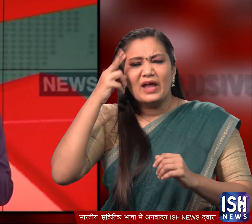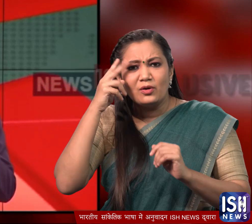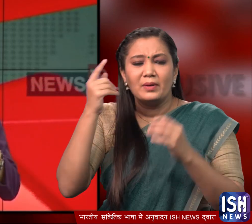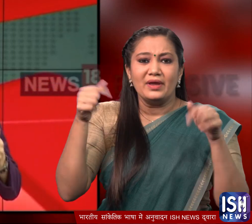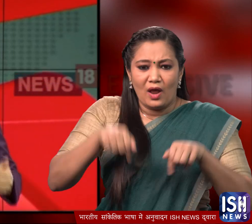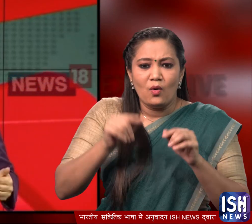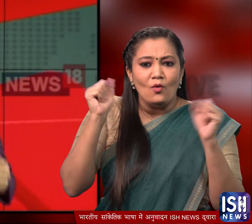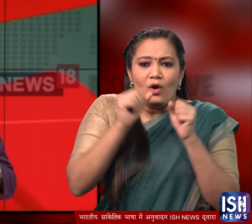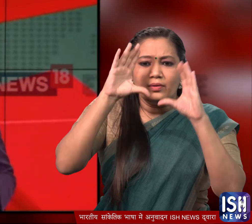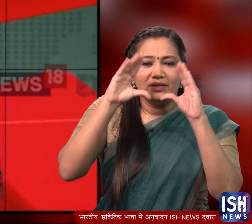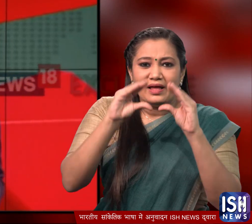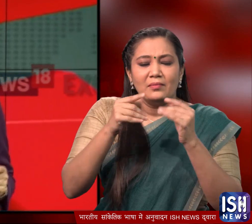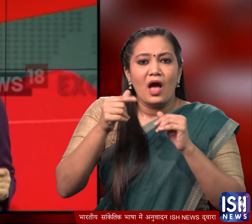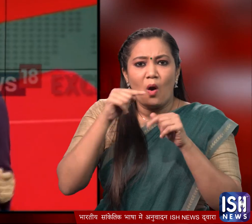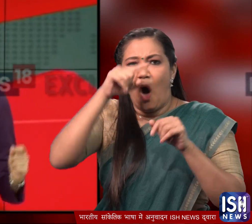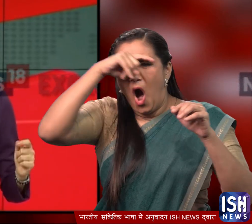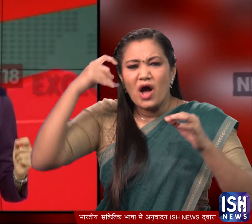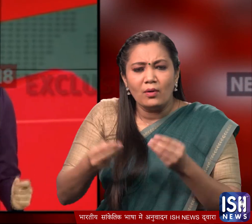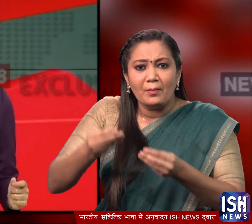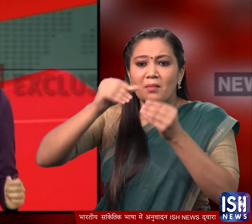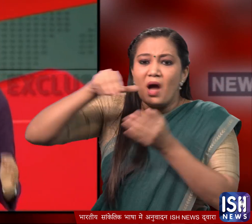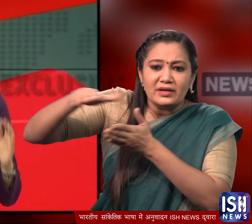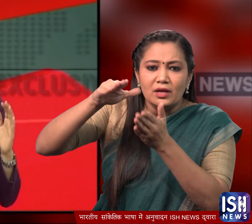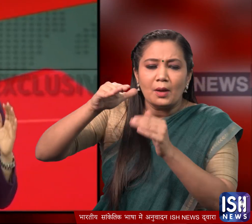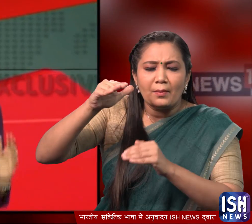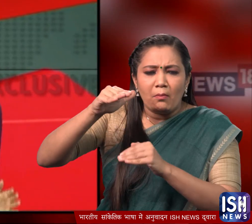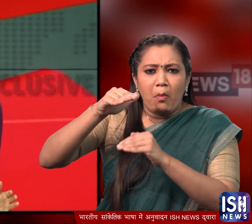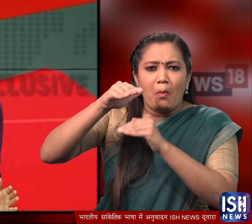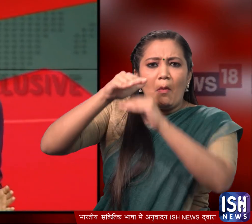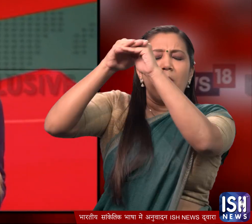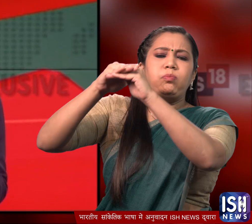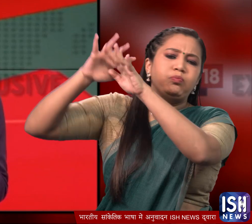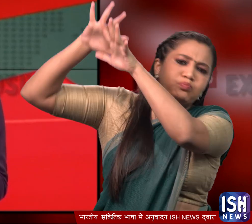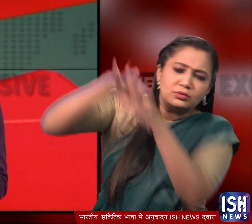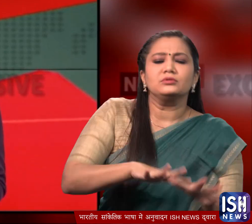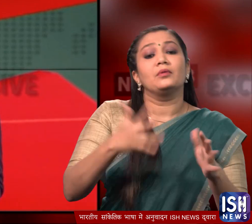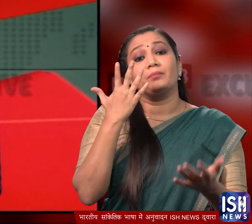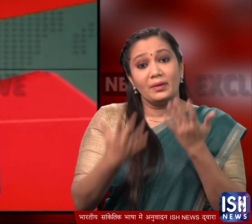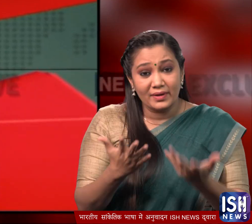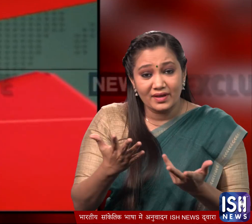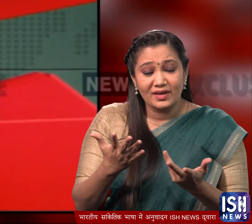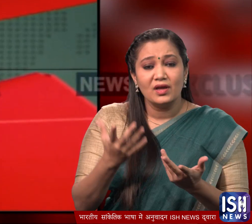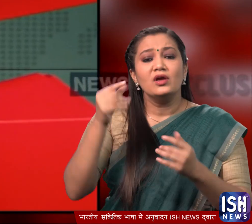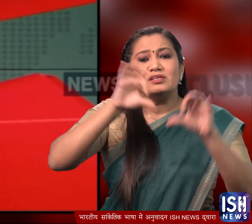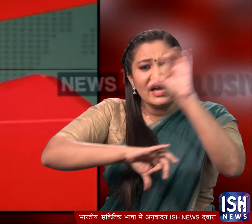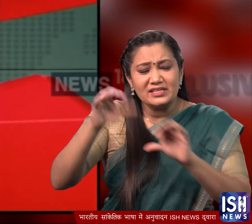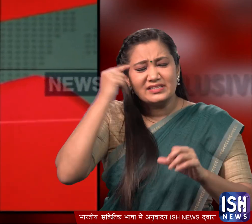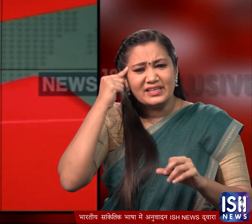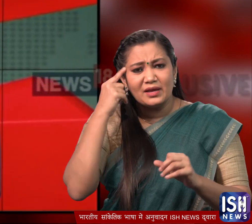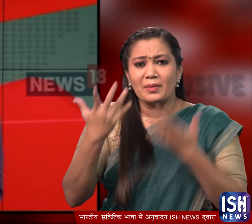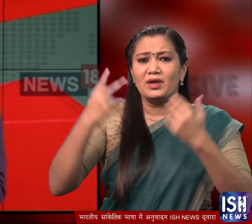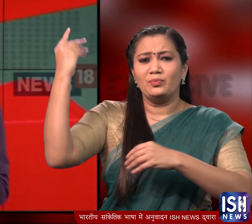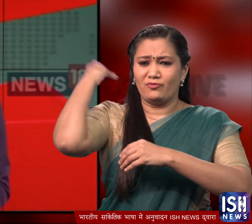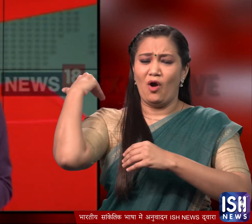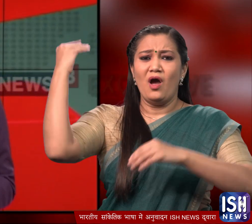रही है कि तापमान बढ़ने की वजह से ग्लेशियर में बनी झील में पानी का दबाव बढ़ा होगा, जिससे झील टूट गई। वहीं कुछ वैज्ञानिकों को लगता